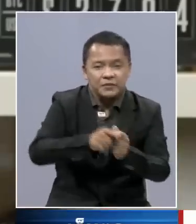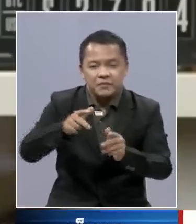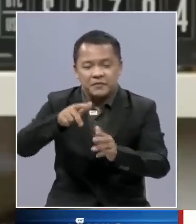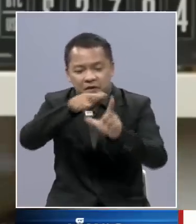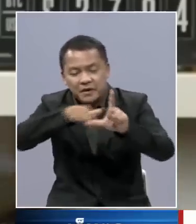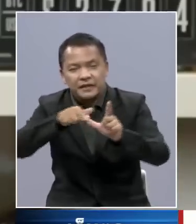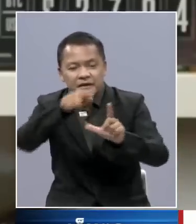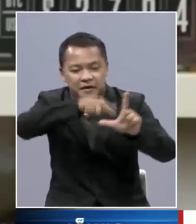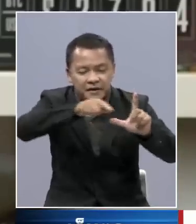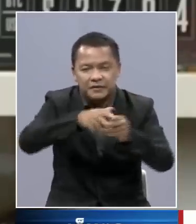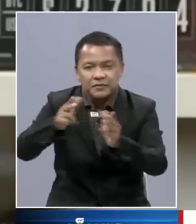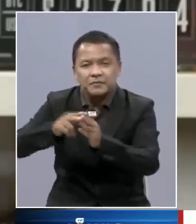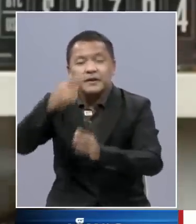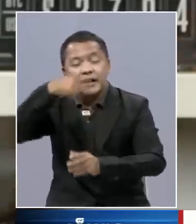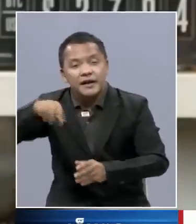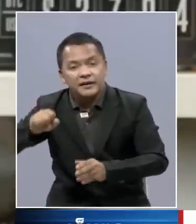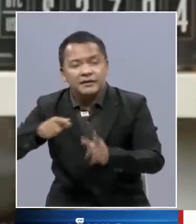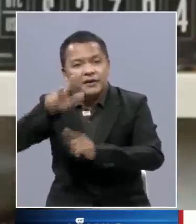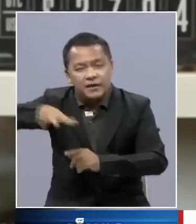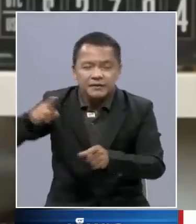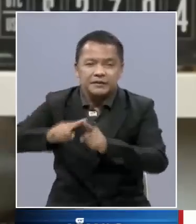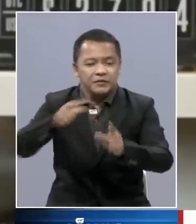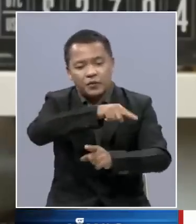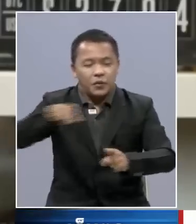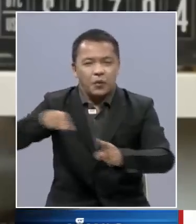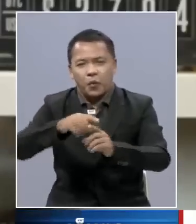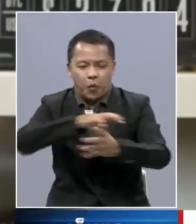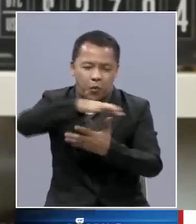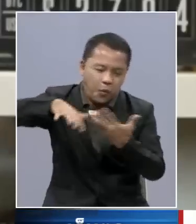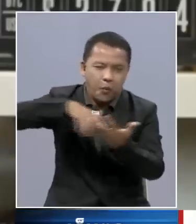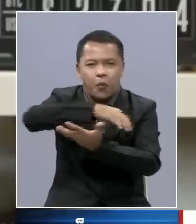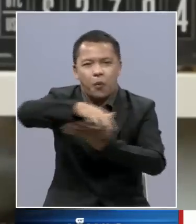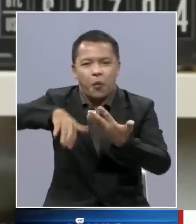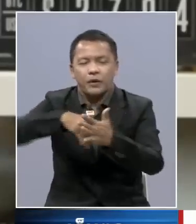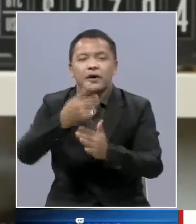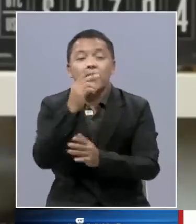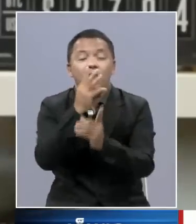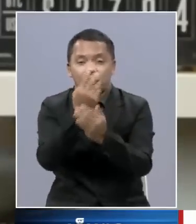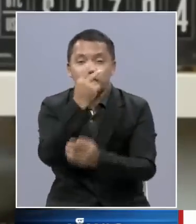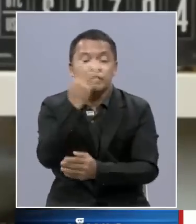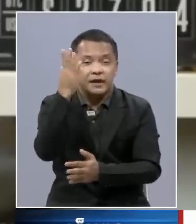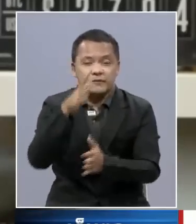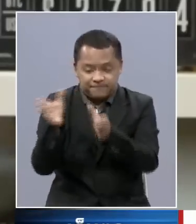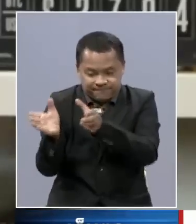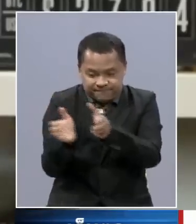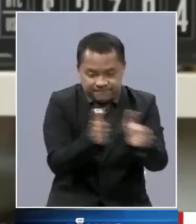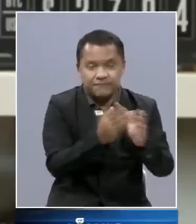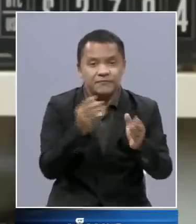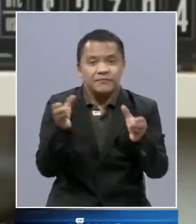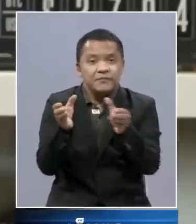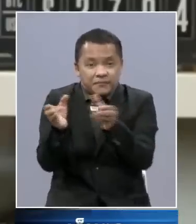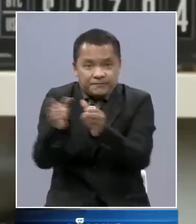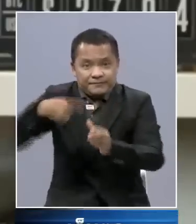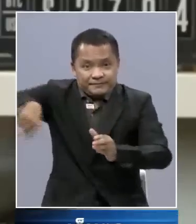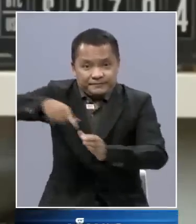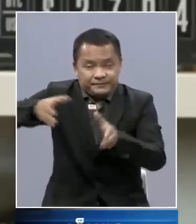ไกลกองเชียร์ก้าวไกลก็ไปซัดเพื่อไทย มาเลยทำให้บรรยากาศคุกรุ่นจริงๆตอนนี้นะฮะเด ี๋ ยวก็ต้องรอดูคราวนี้อีกฝากหนึ่งฮะอีกฝ